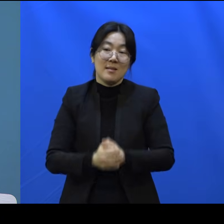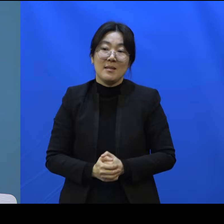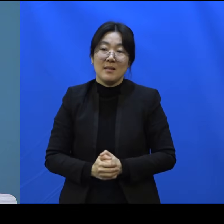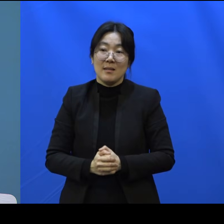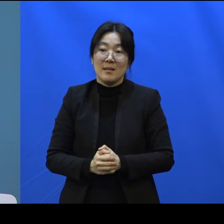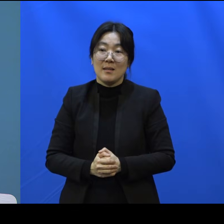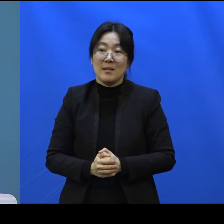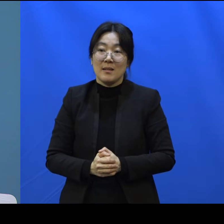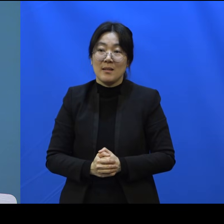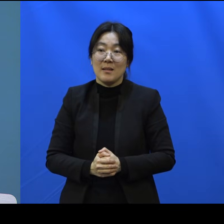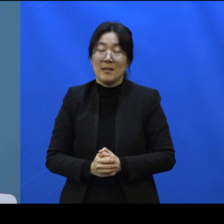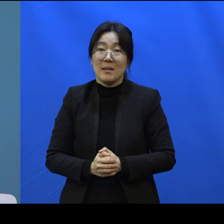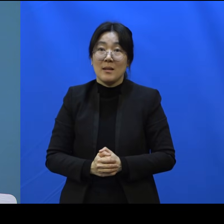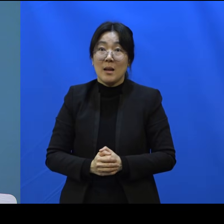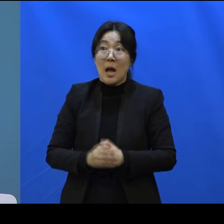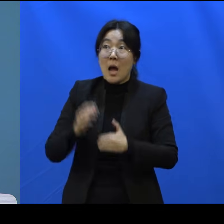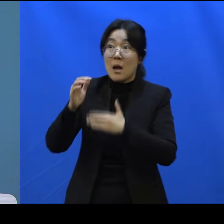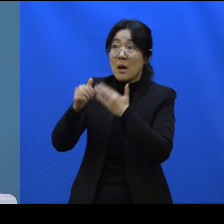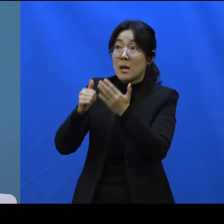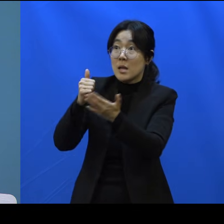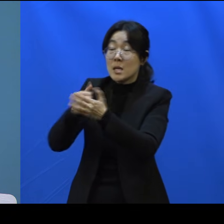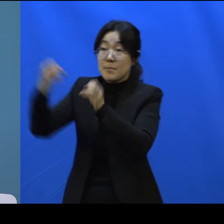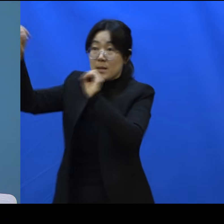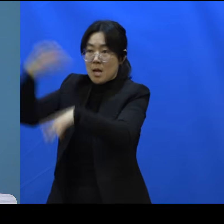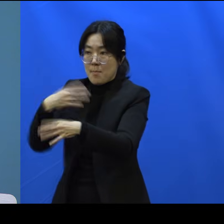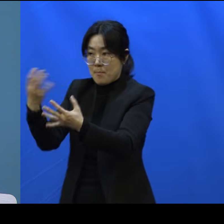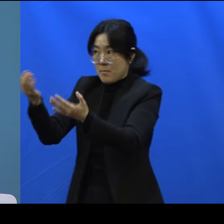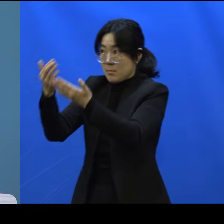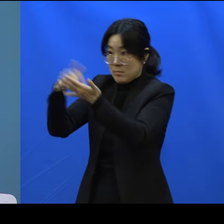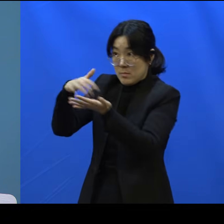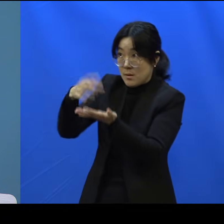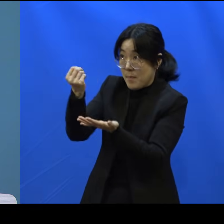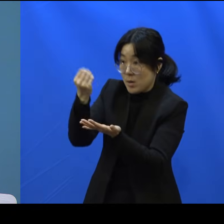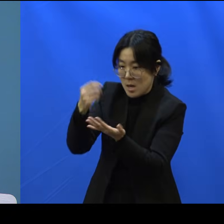우리는 기도 응답 자체에 관심이 많습니다. 그러나 하나님의 관심은